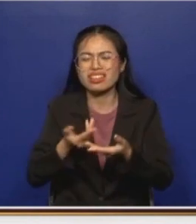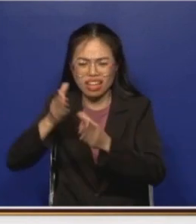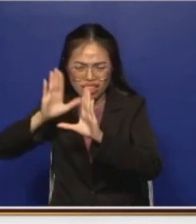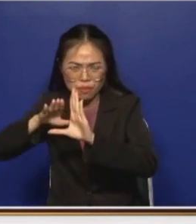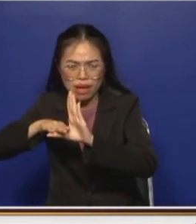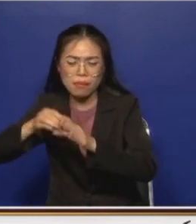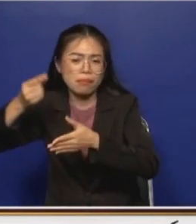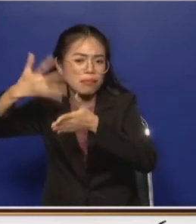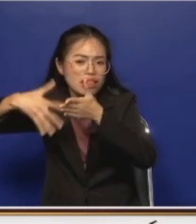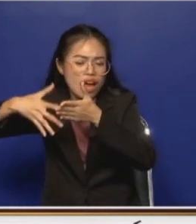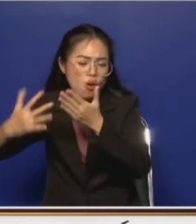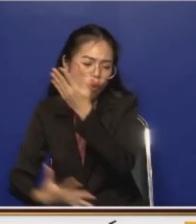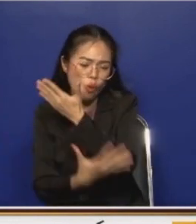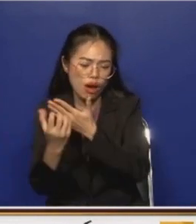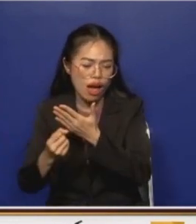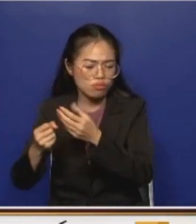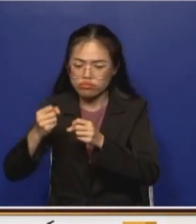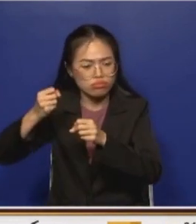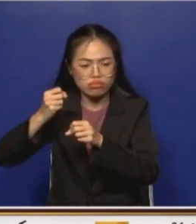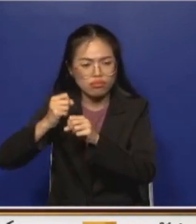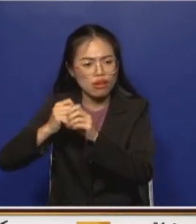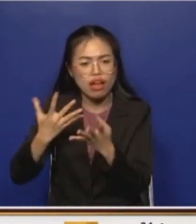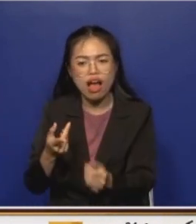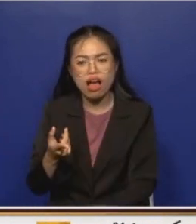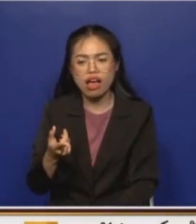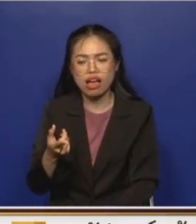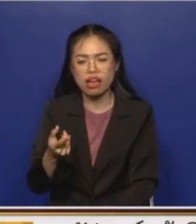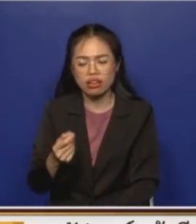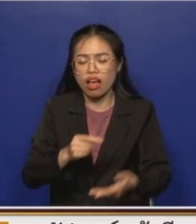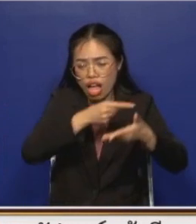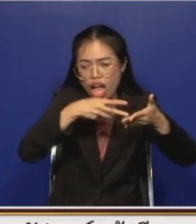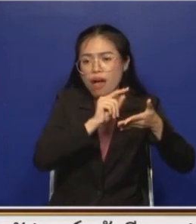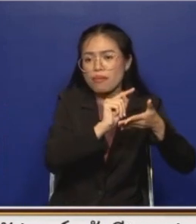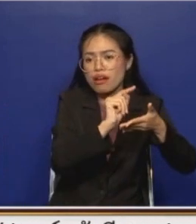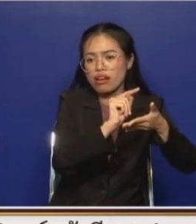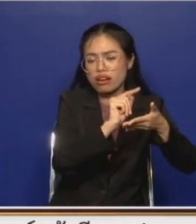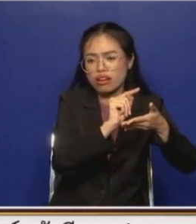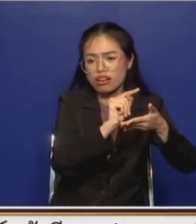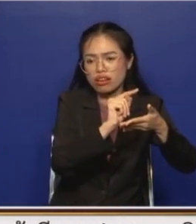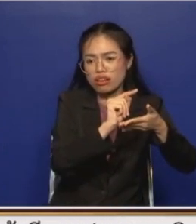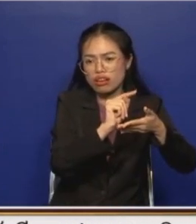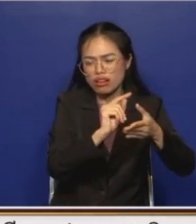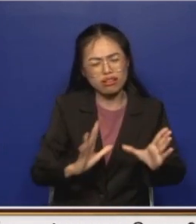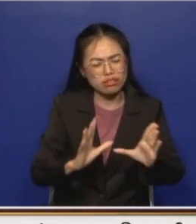ฮะเราไม่ทิ้งกันฮะคนละครึ่งฮะเราชนะฮะแล้วก็มาล่าสุดฮะ